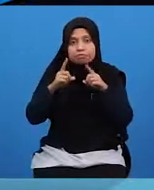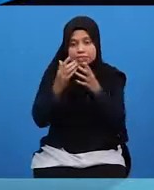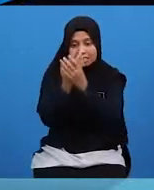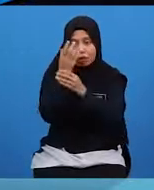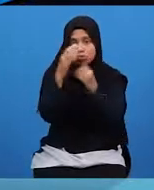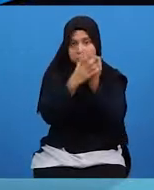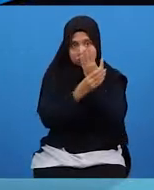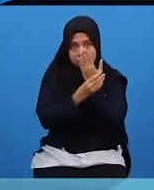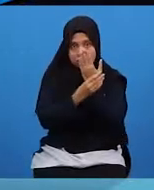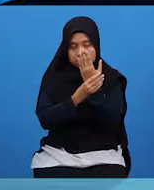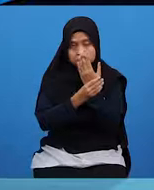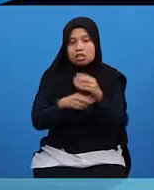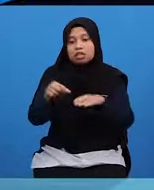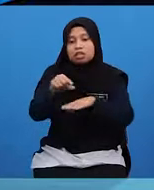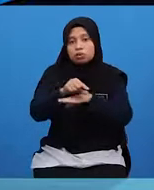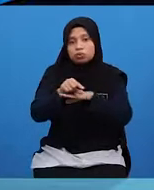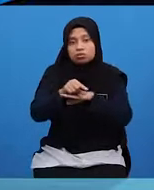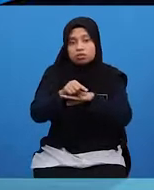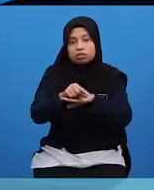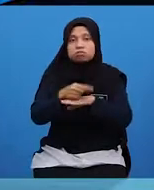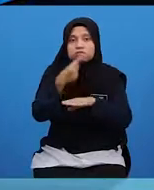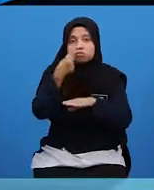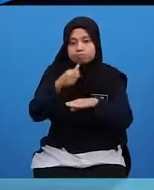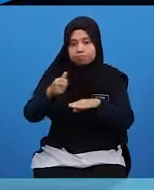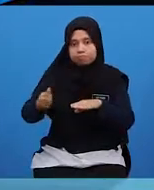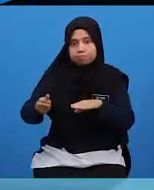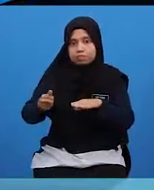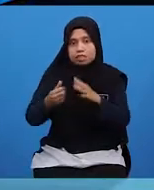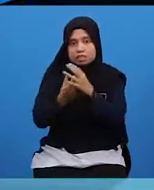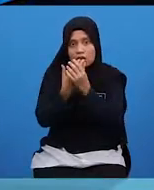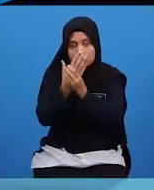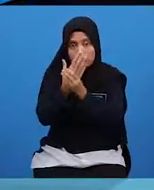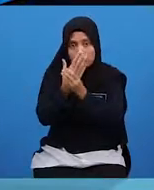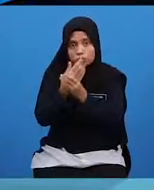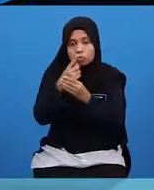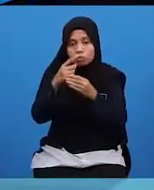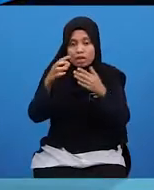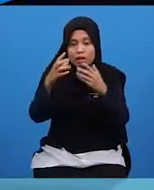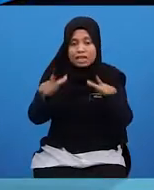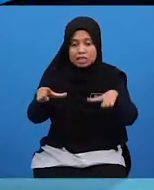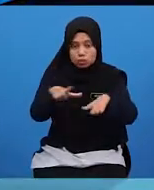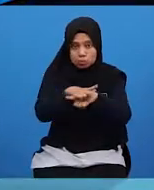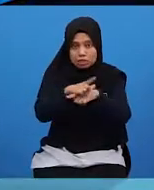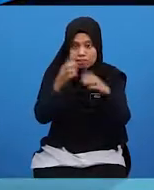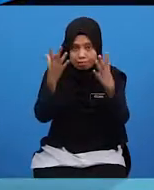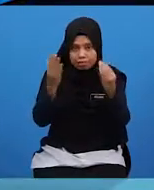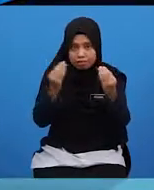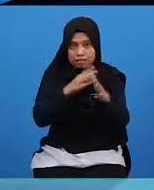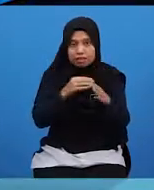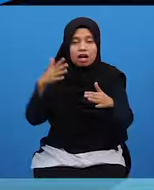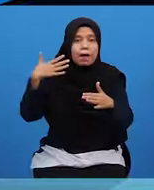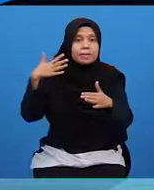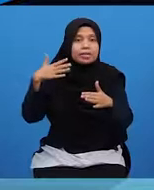kain. Sarung tangan kain merupakan alat untuk sarung melindungi tangan dari kepanasan